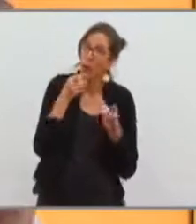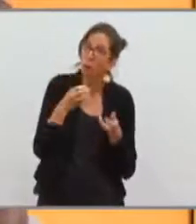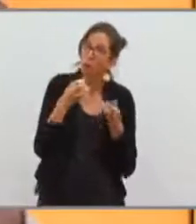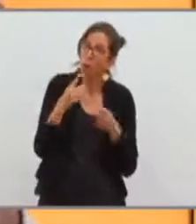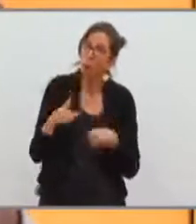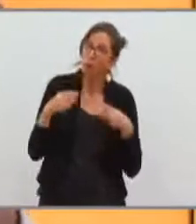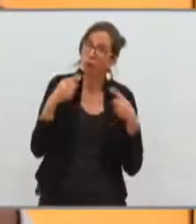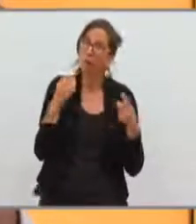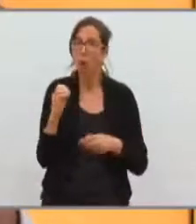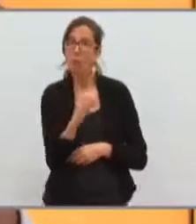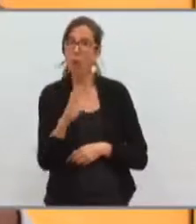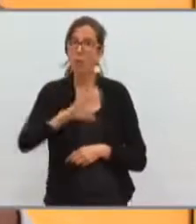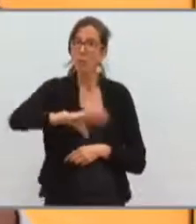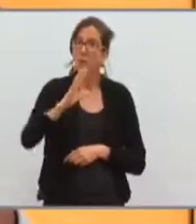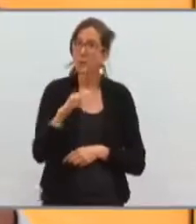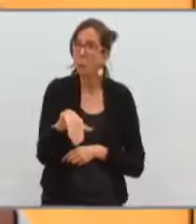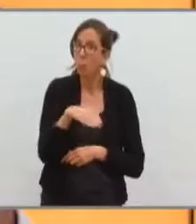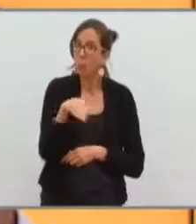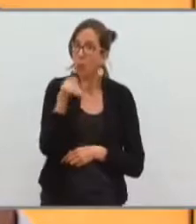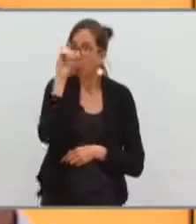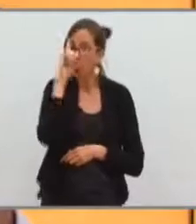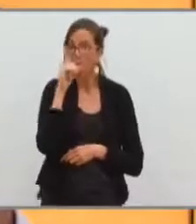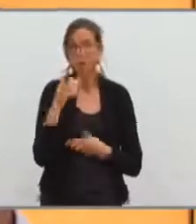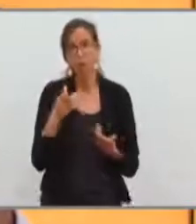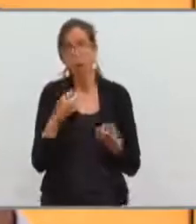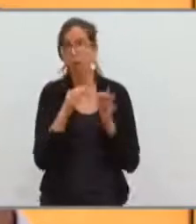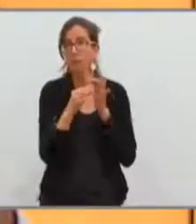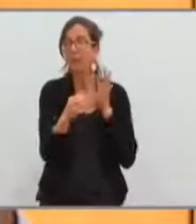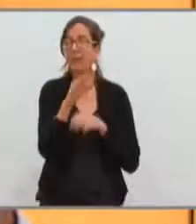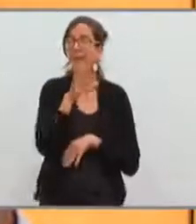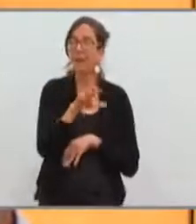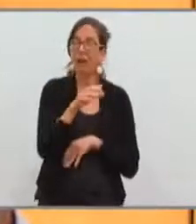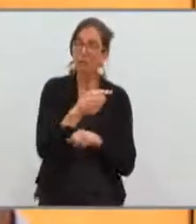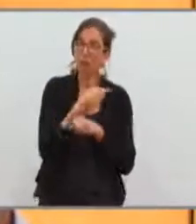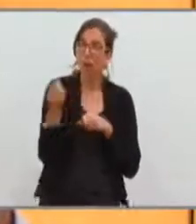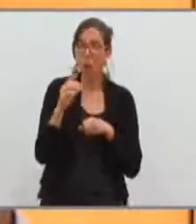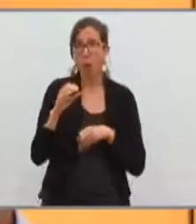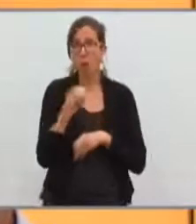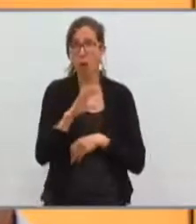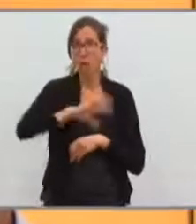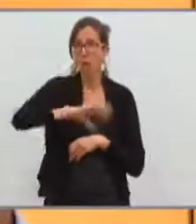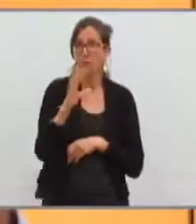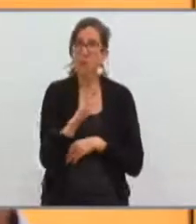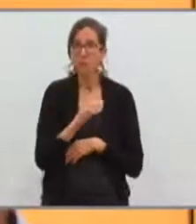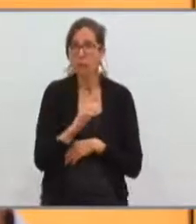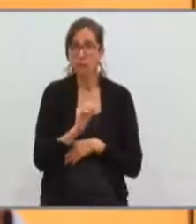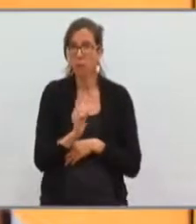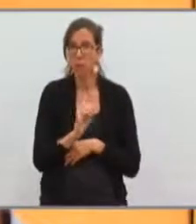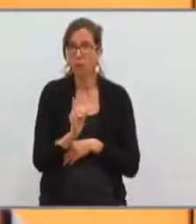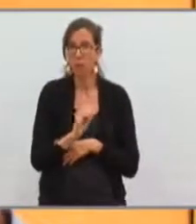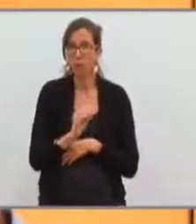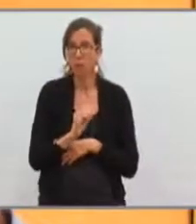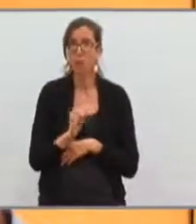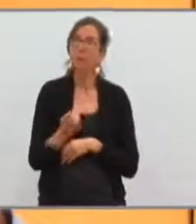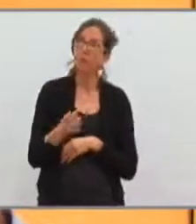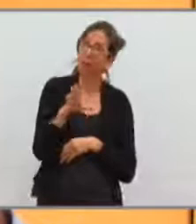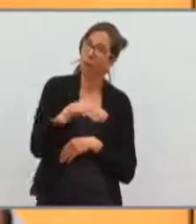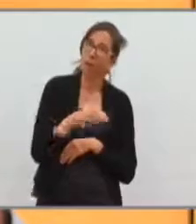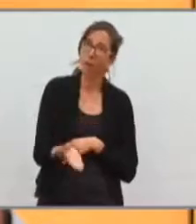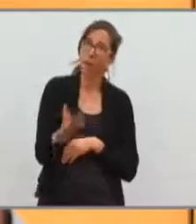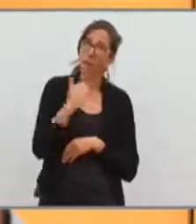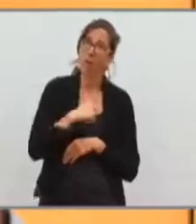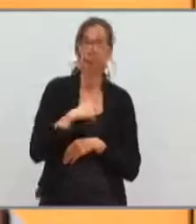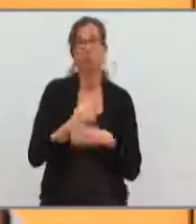que la ligne 5, ça ne concerne pas que Montpellier. Donc moi, je vous invite à venir le matin à partir de 7h, hein, de 7h jusqu'à